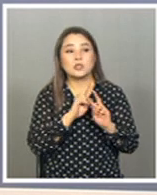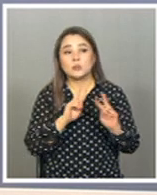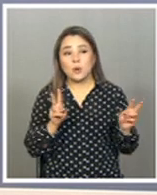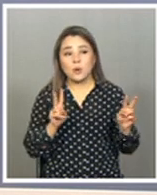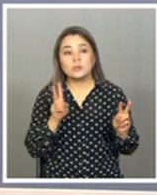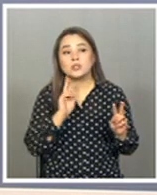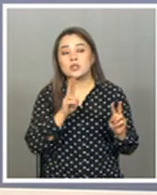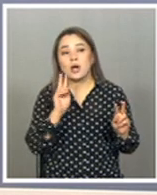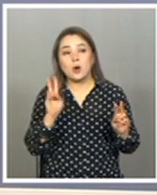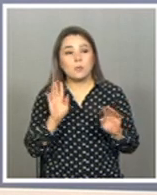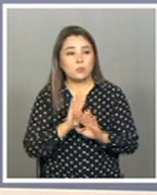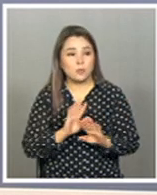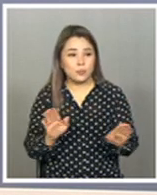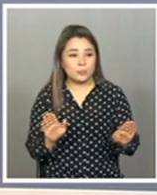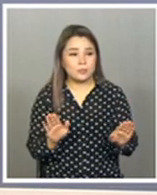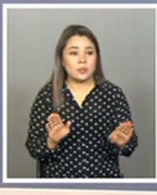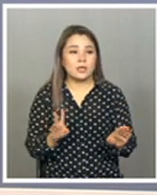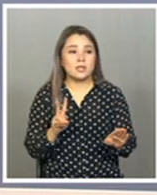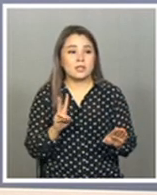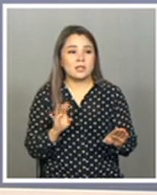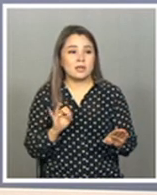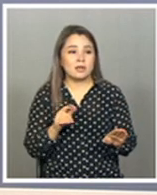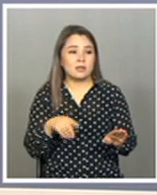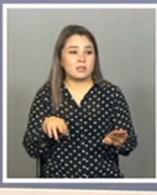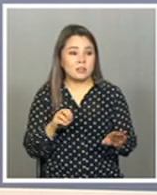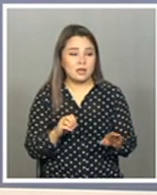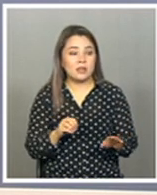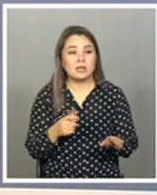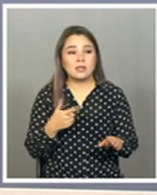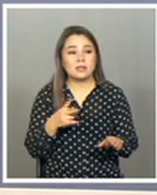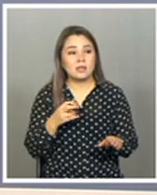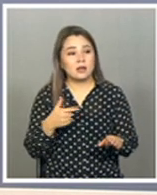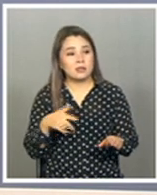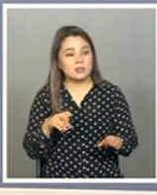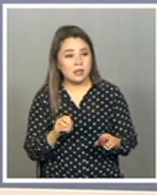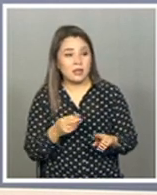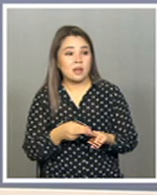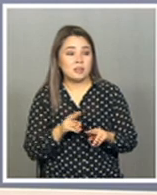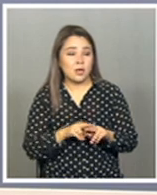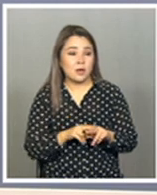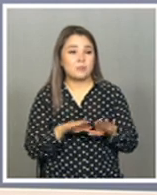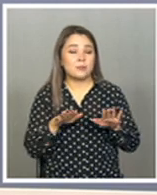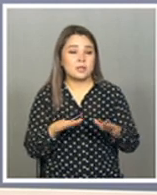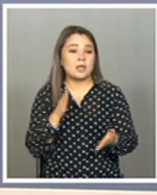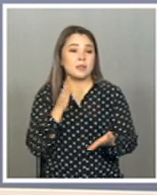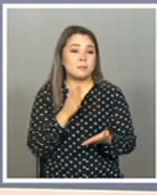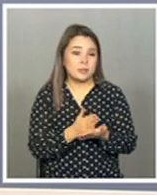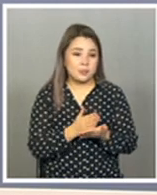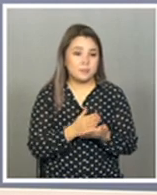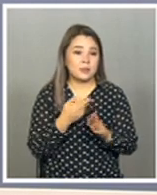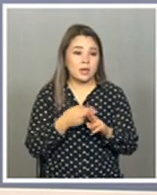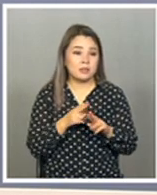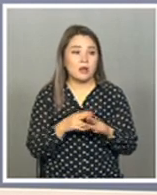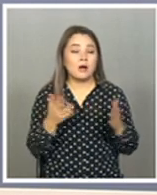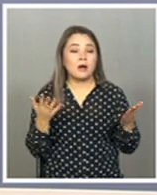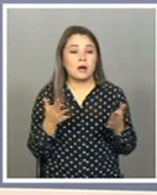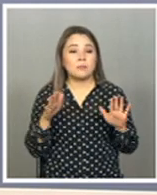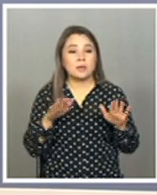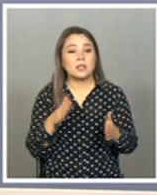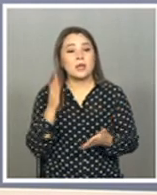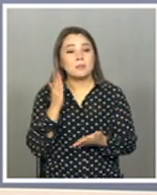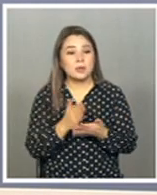«никому», «нигде», «негде». Это местоимения. А какие это